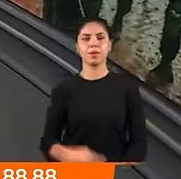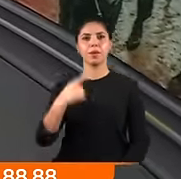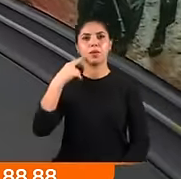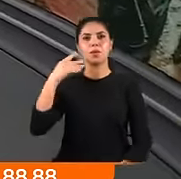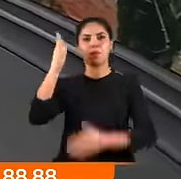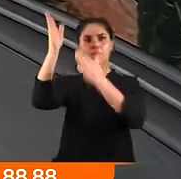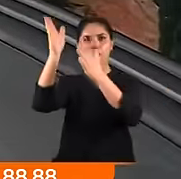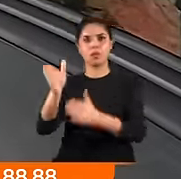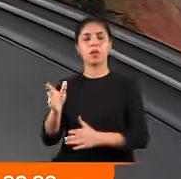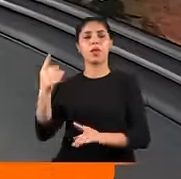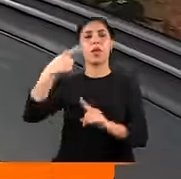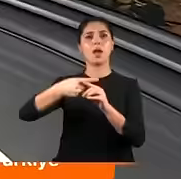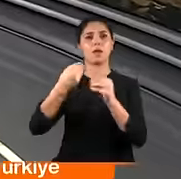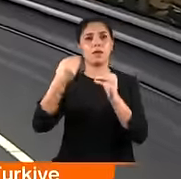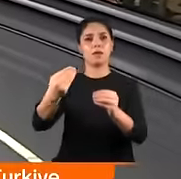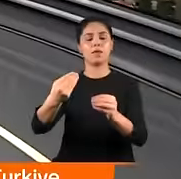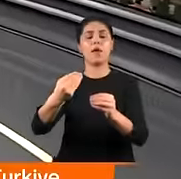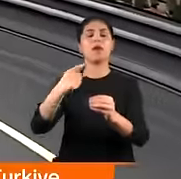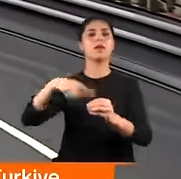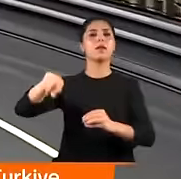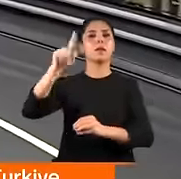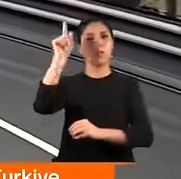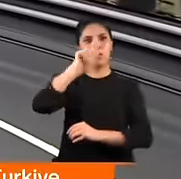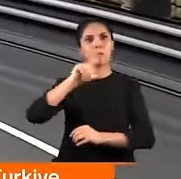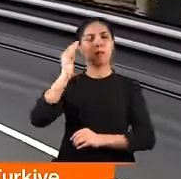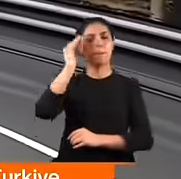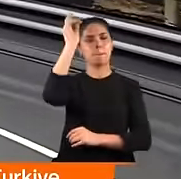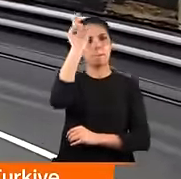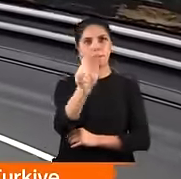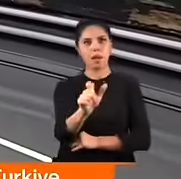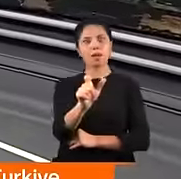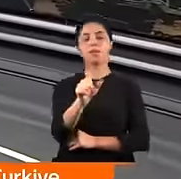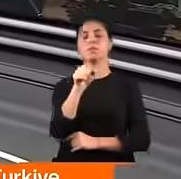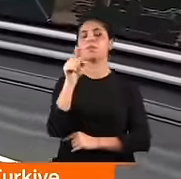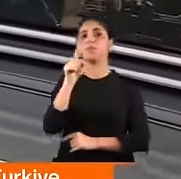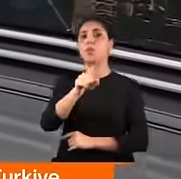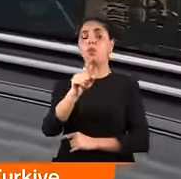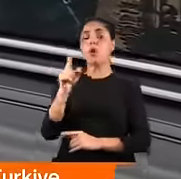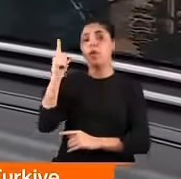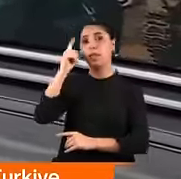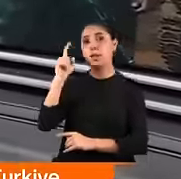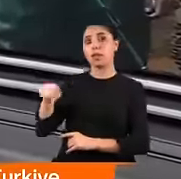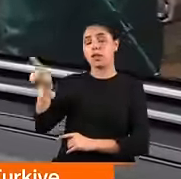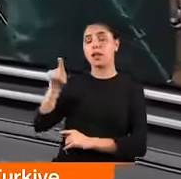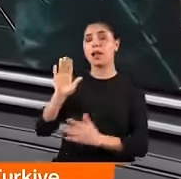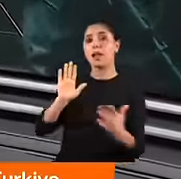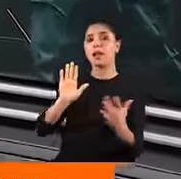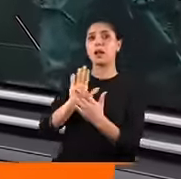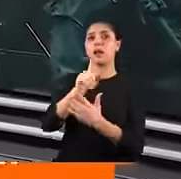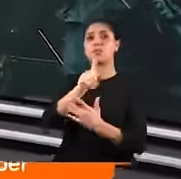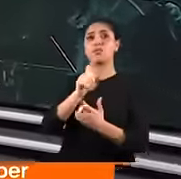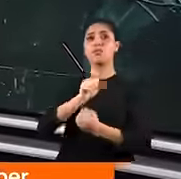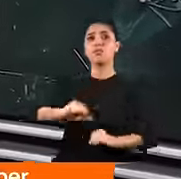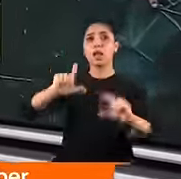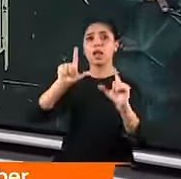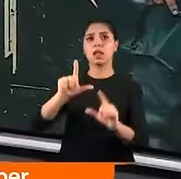Cumhurbaşkanı Erdoğan'ın da katkısı aldığı diplomatik baskı Biden'ı artık Netanyahu'ya karşı tavır almaya zorluyor. Ateşkes demeye cesaret edemeyen Amerikan Başkanı ise